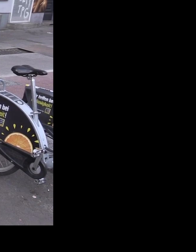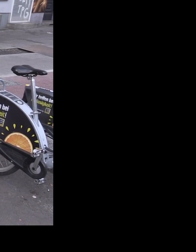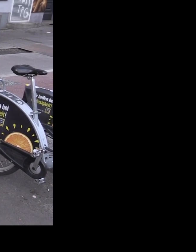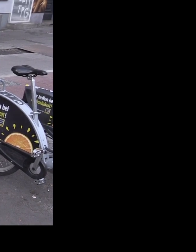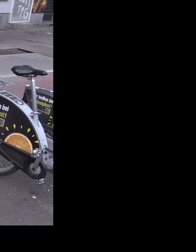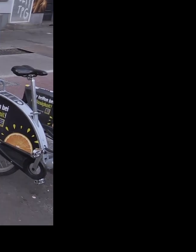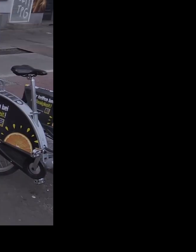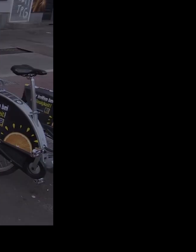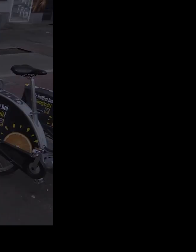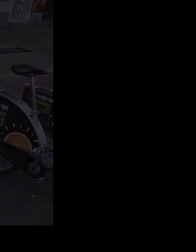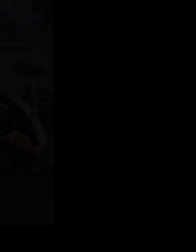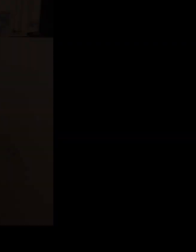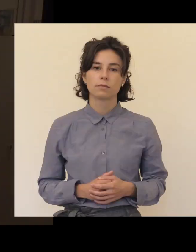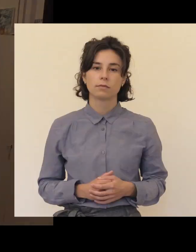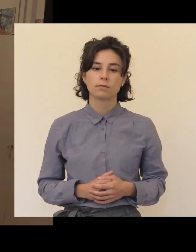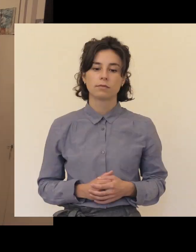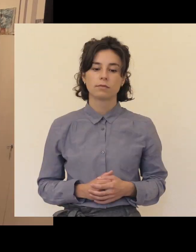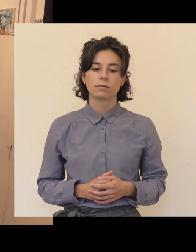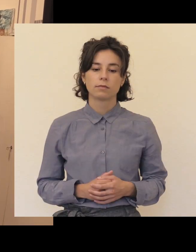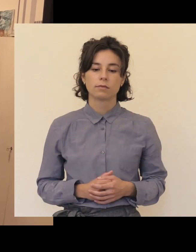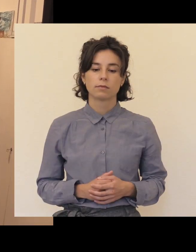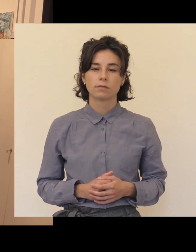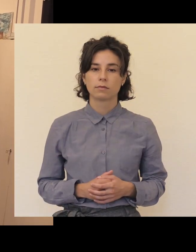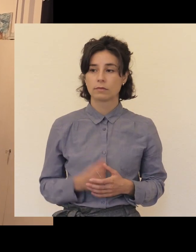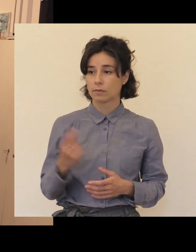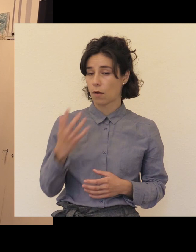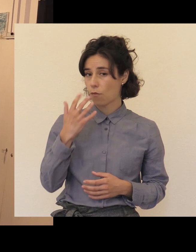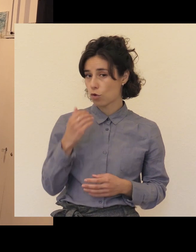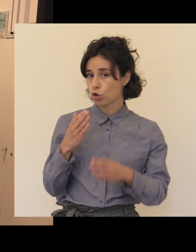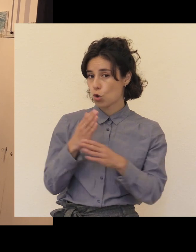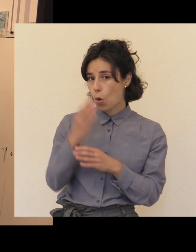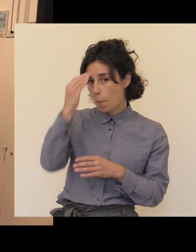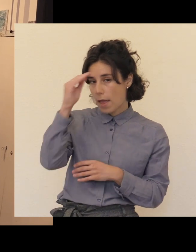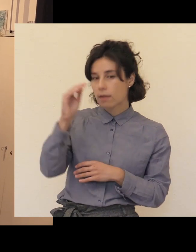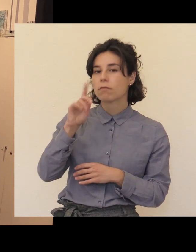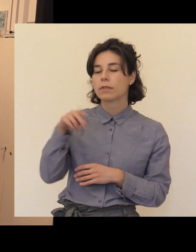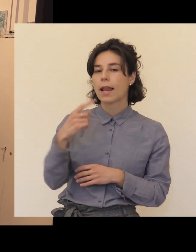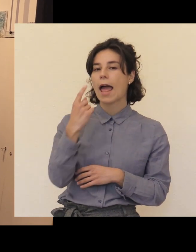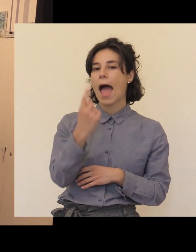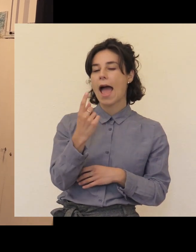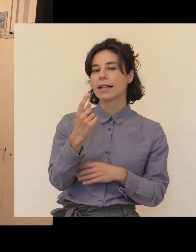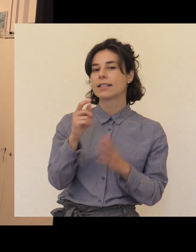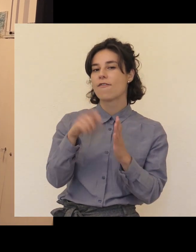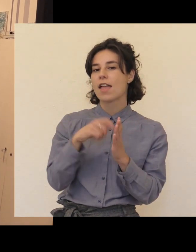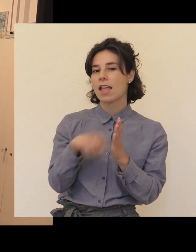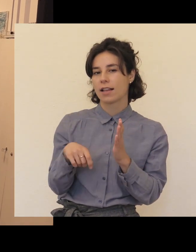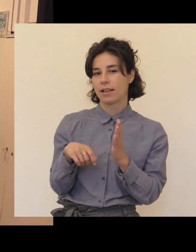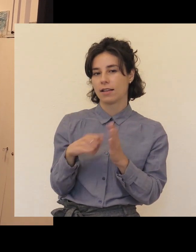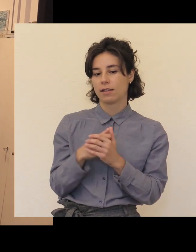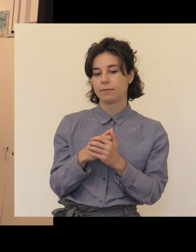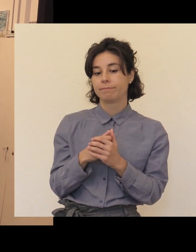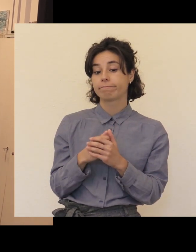Wir sehen die junge Beamtin in ihrem Büro. Möchten Sie eine Störung melden? Wählen Sie eins. Sie telefoniert. Für alle Service oder